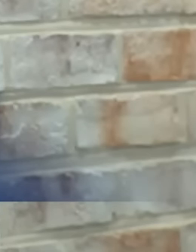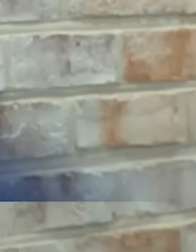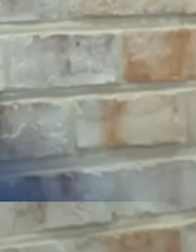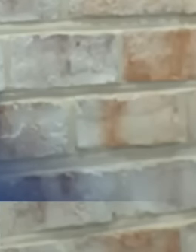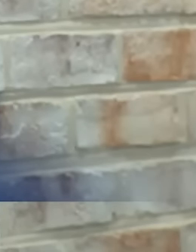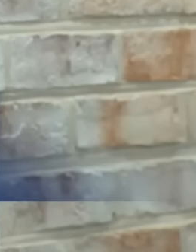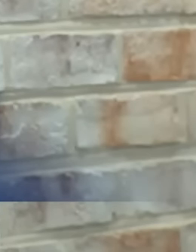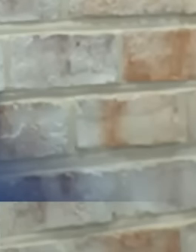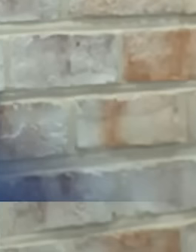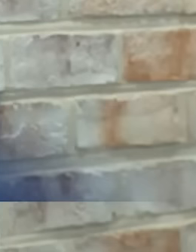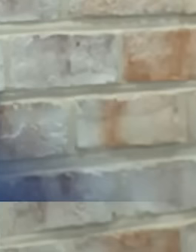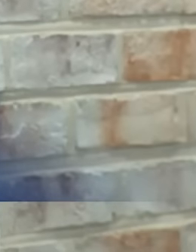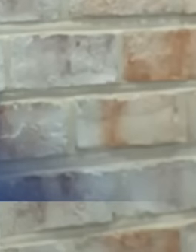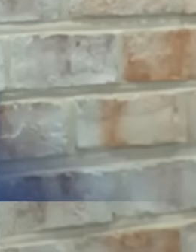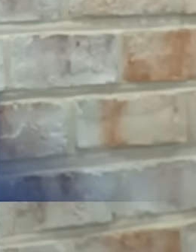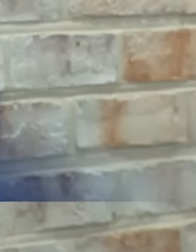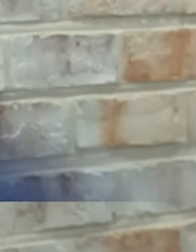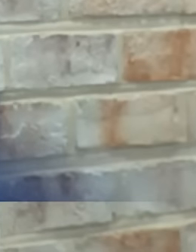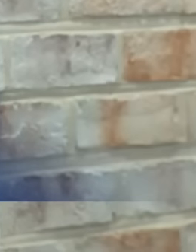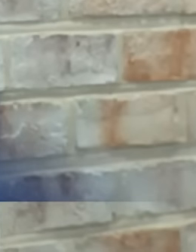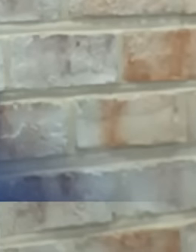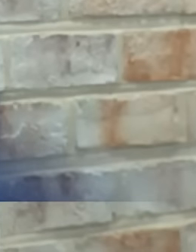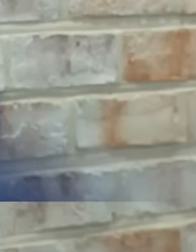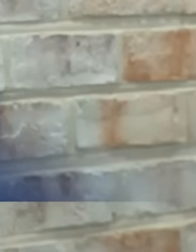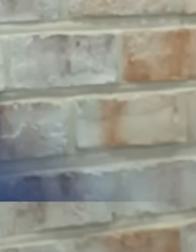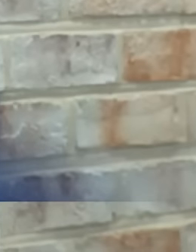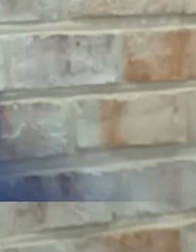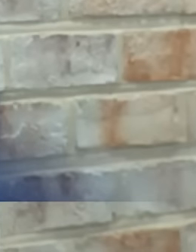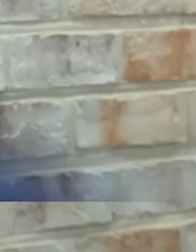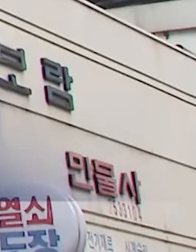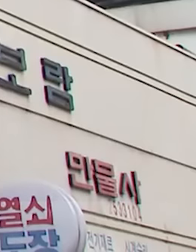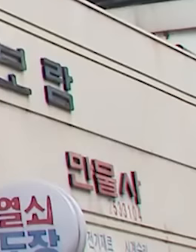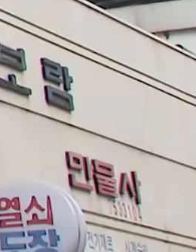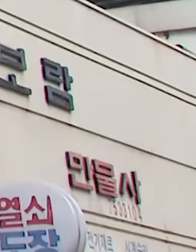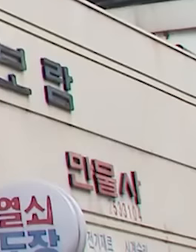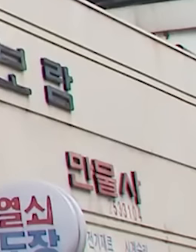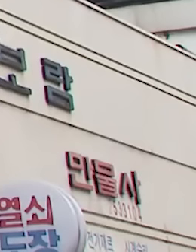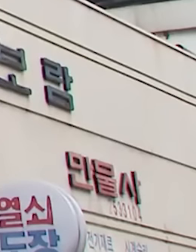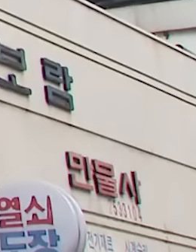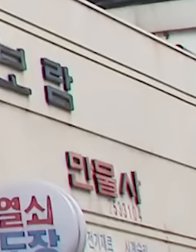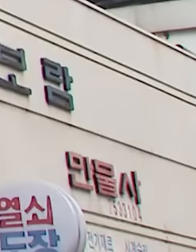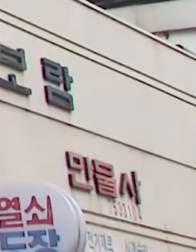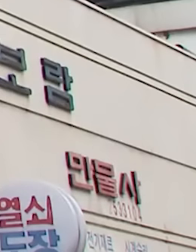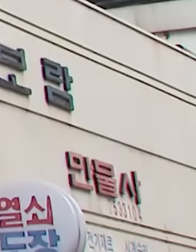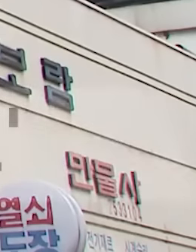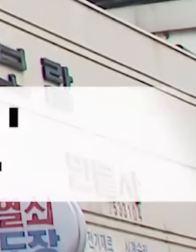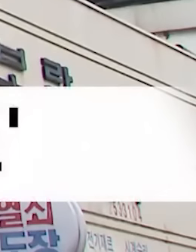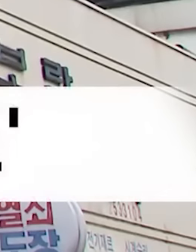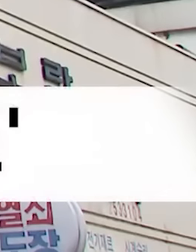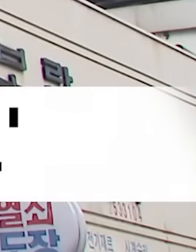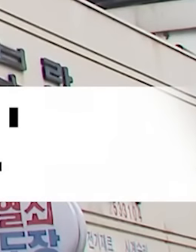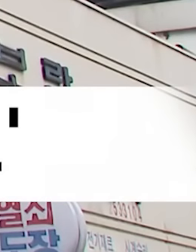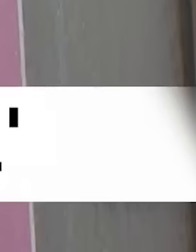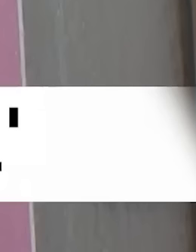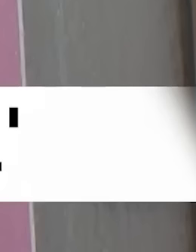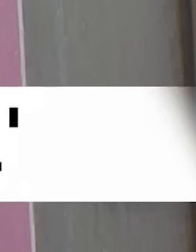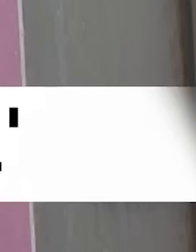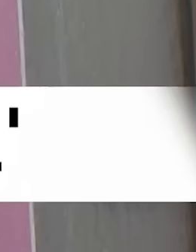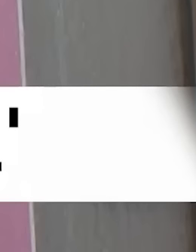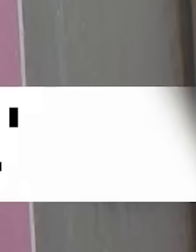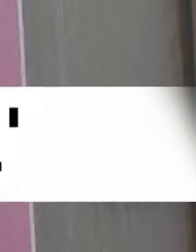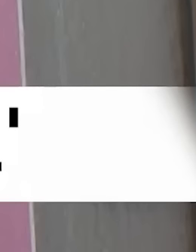때문에 상가를 투자하려는 투자 수요도 감소하고 있는 편입니다. 지난해 4분기 강원도 소규모 상가